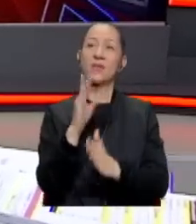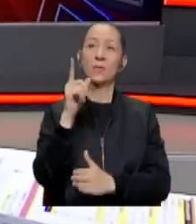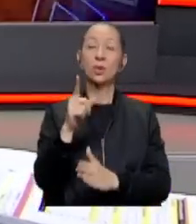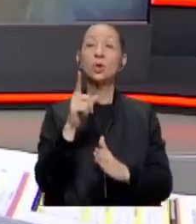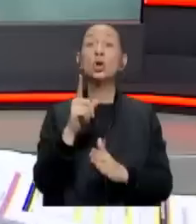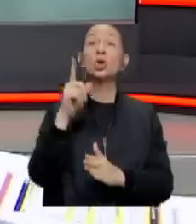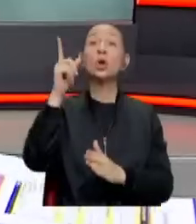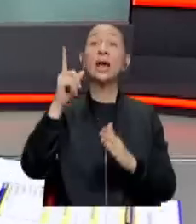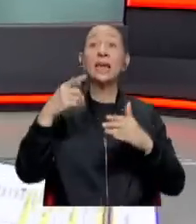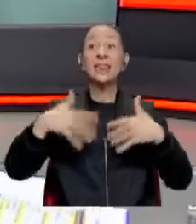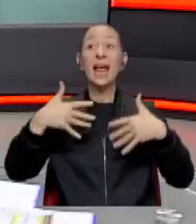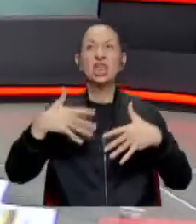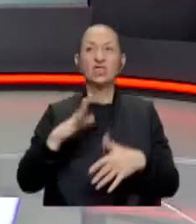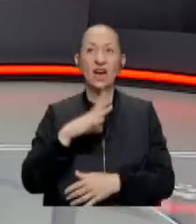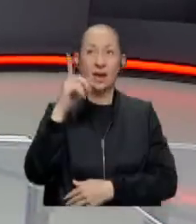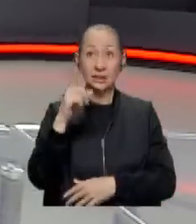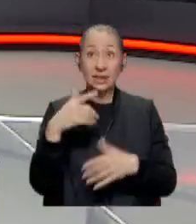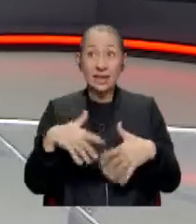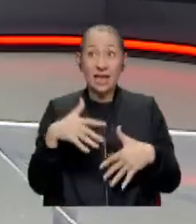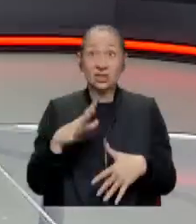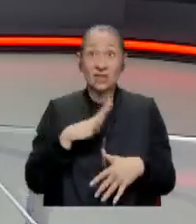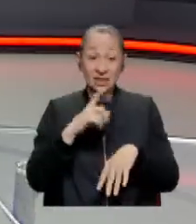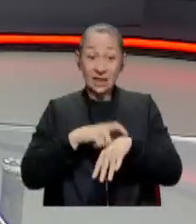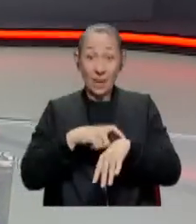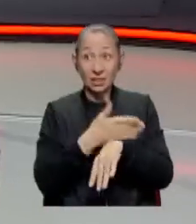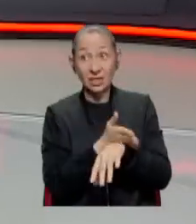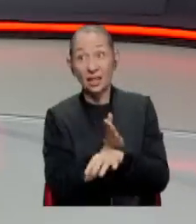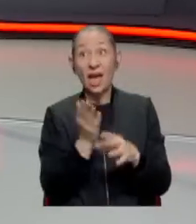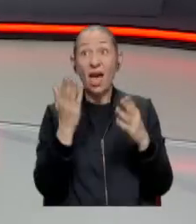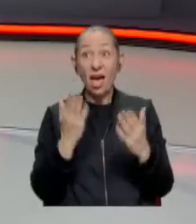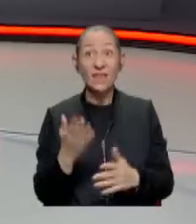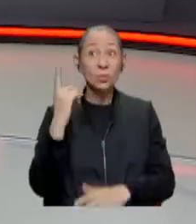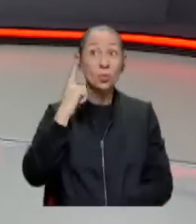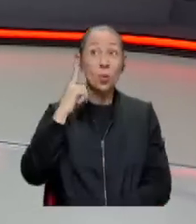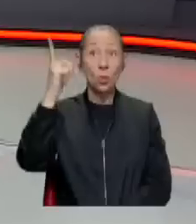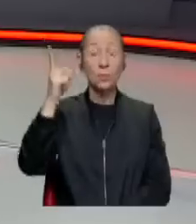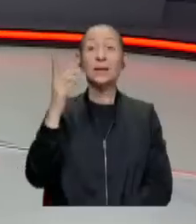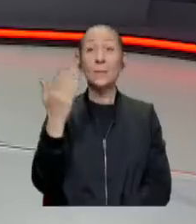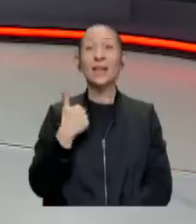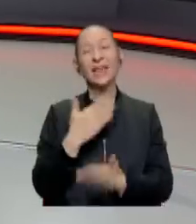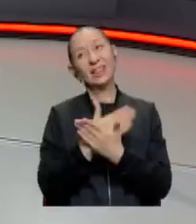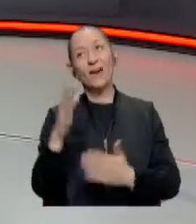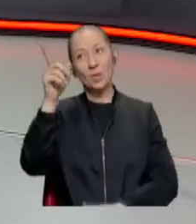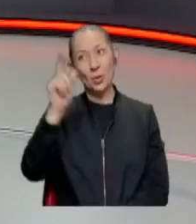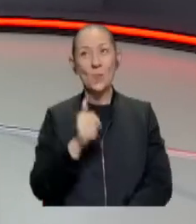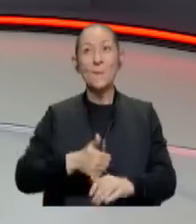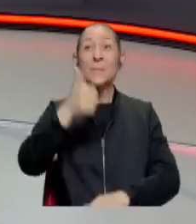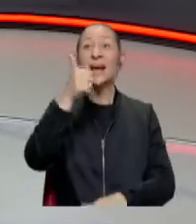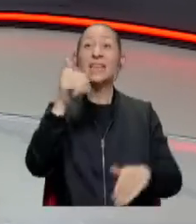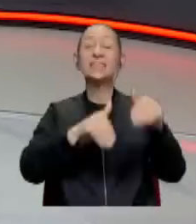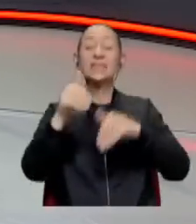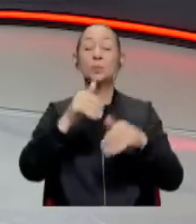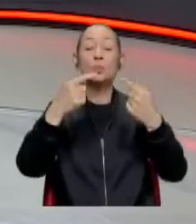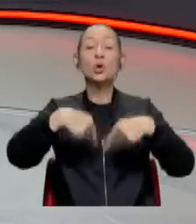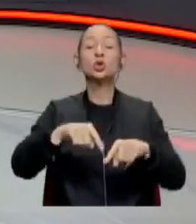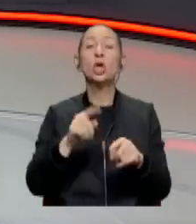yukarıdan da telaşlanıyorlar Efendim telaşlanıyorlar vakit geçiyor çünkü evetleri Duyuyorum ben de devam ediyorum bakanlıklar seçim